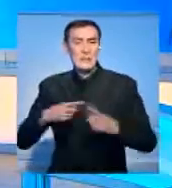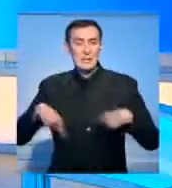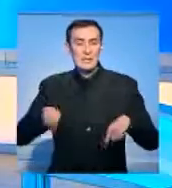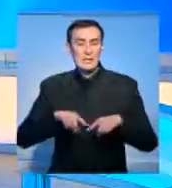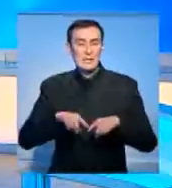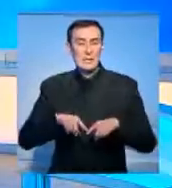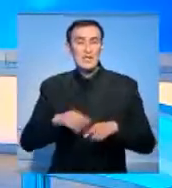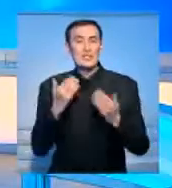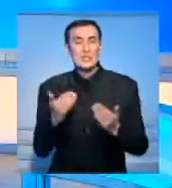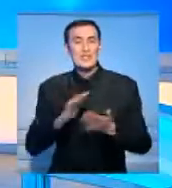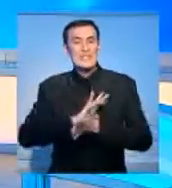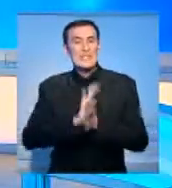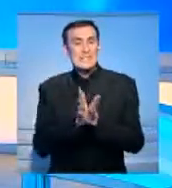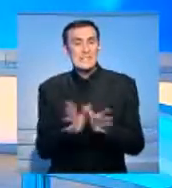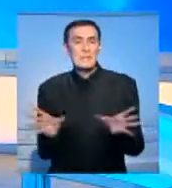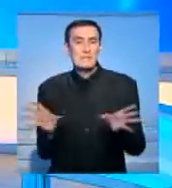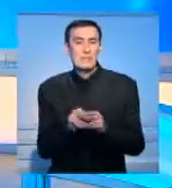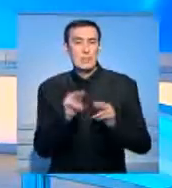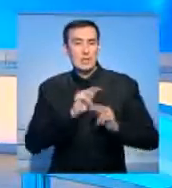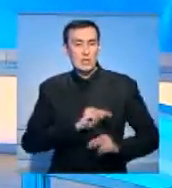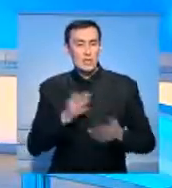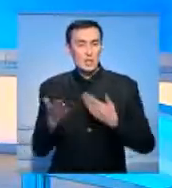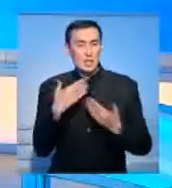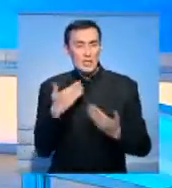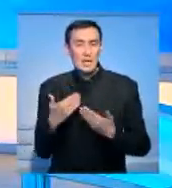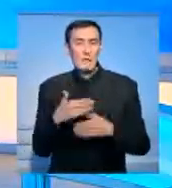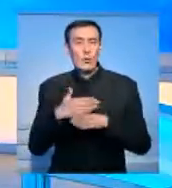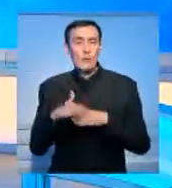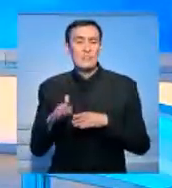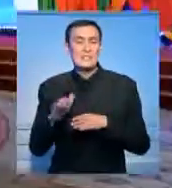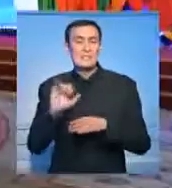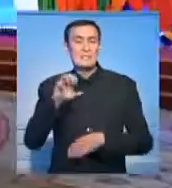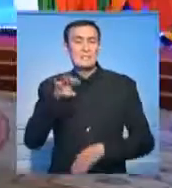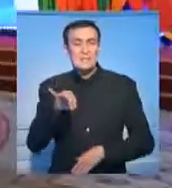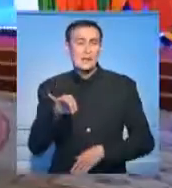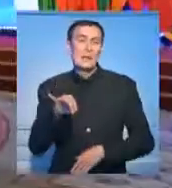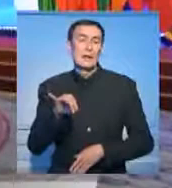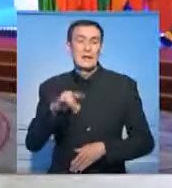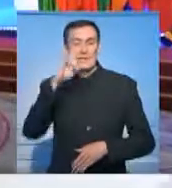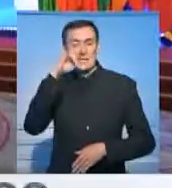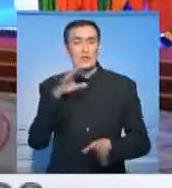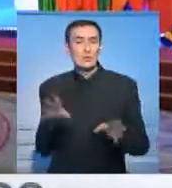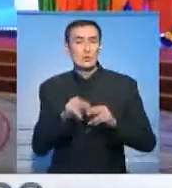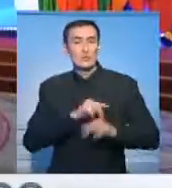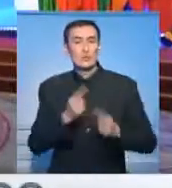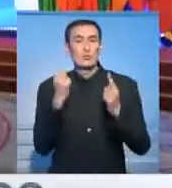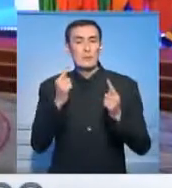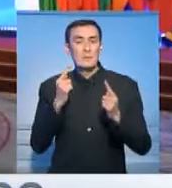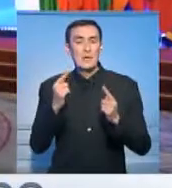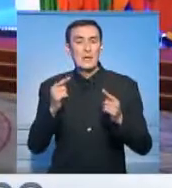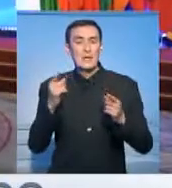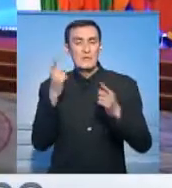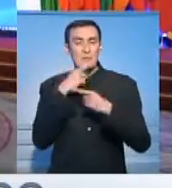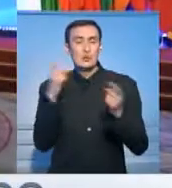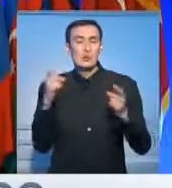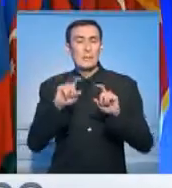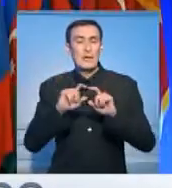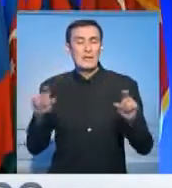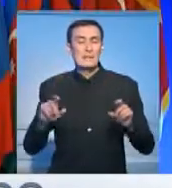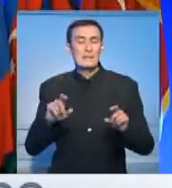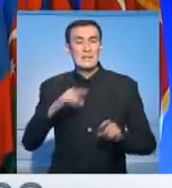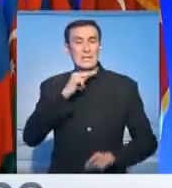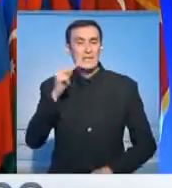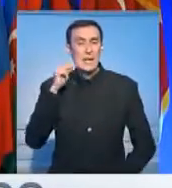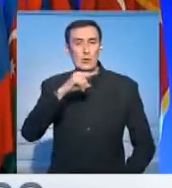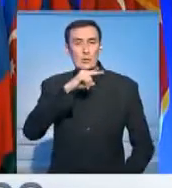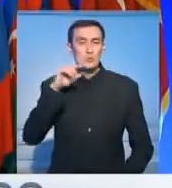организации установлены тесные партнерские отношения в области СМИ. Казахстан сотрудничает с крупными информационными агентствами России, Китая,